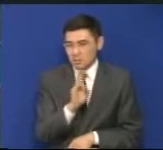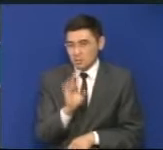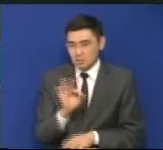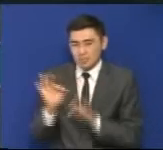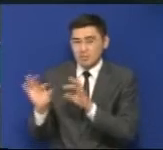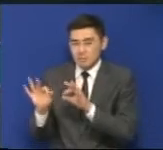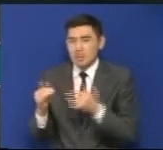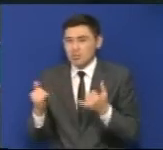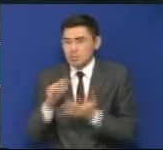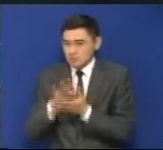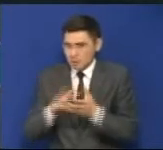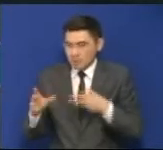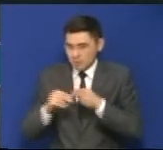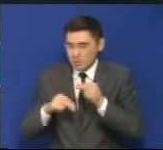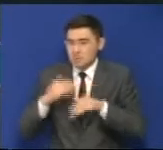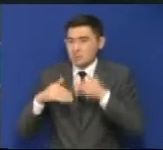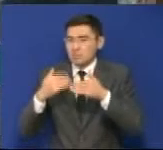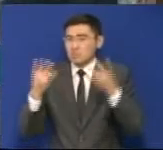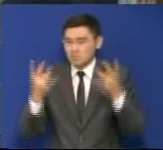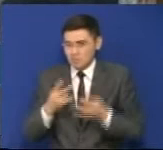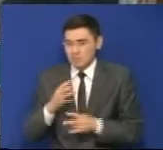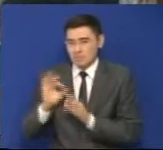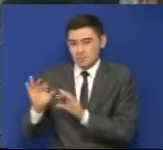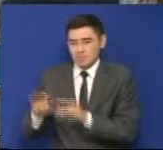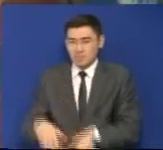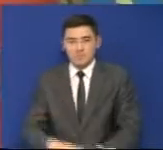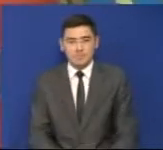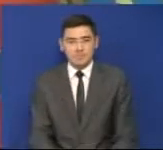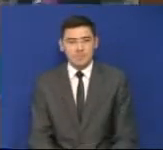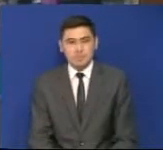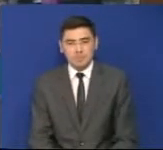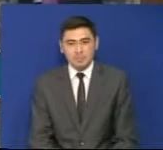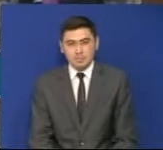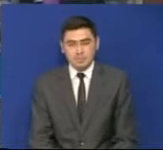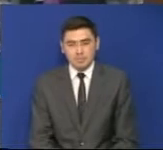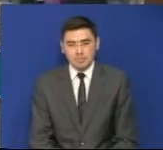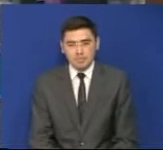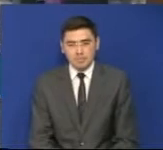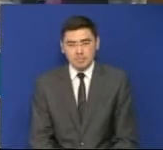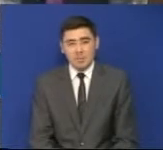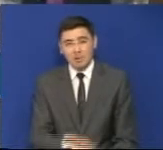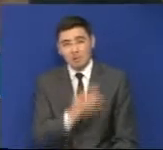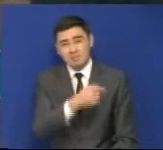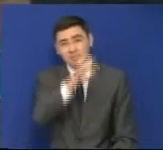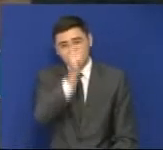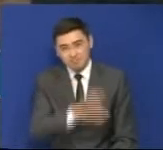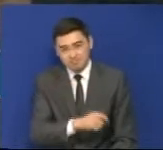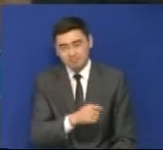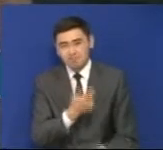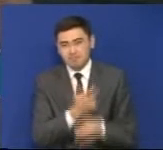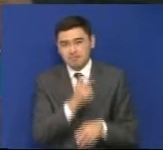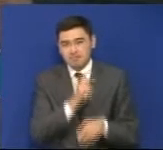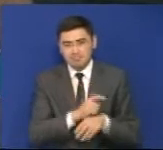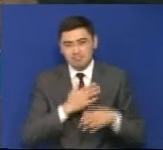әрі қарай дамыта беру аса маңызды екеніне тоқталды. Сен Григорьевич, я рад вашему приезду. Біз қиында жақсы